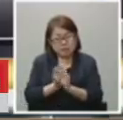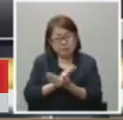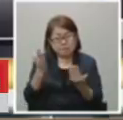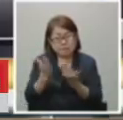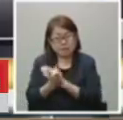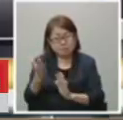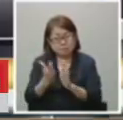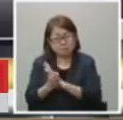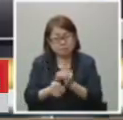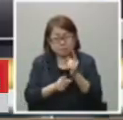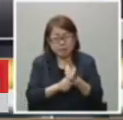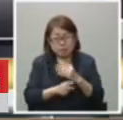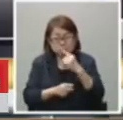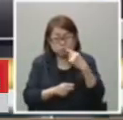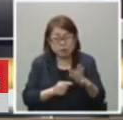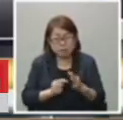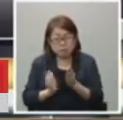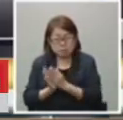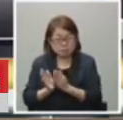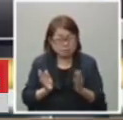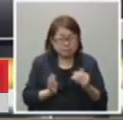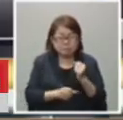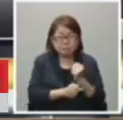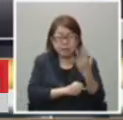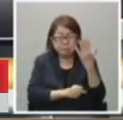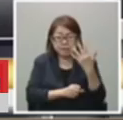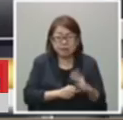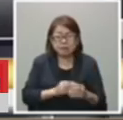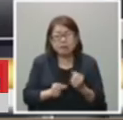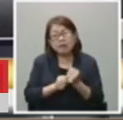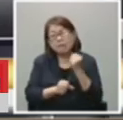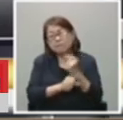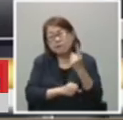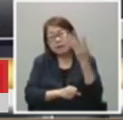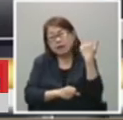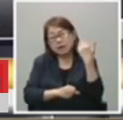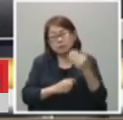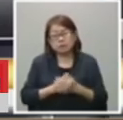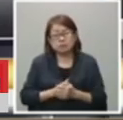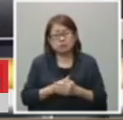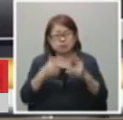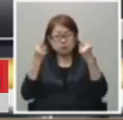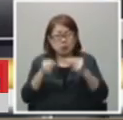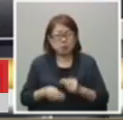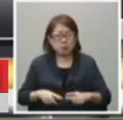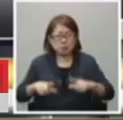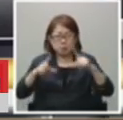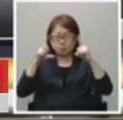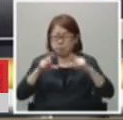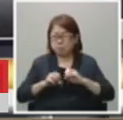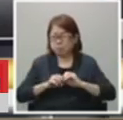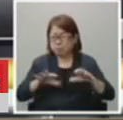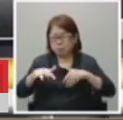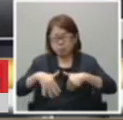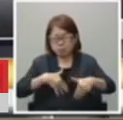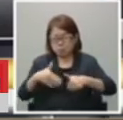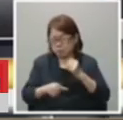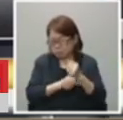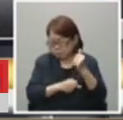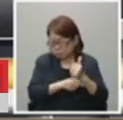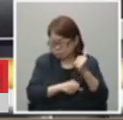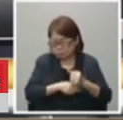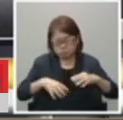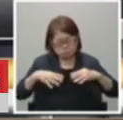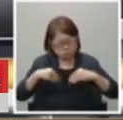มเนี่ย5ปีที่ผ่านมาหรือว่าปีที่แล้วเนี่ยนะครับท่านจะเป็นวีรบุรุษในใจของคนไทยไปอีกนานแสนน